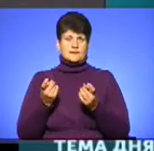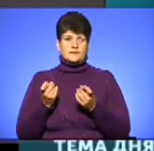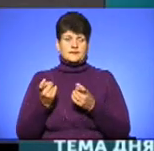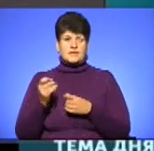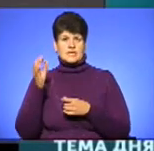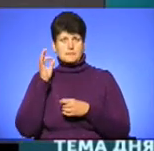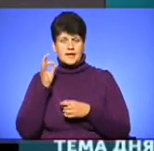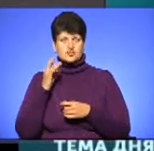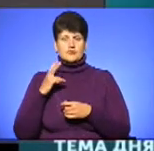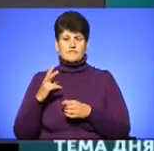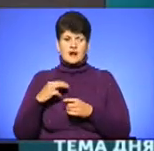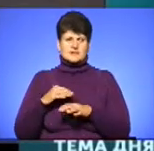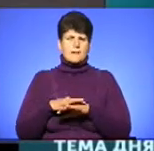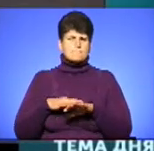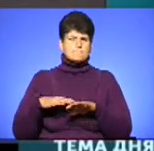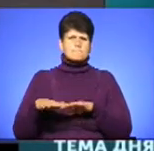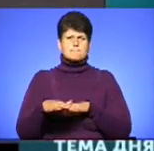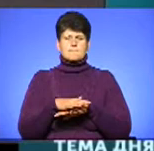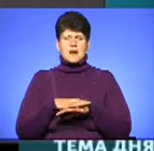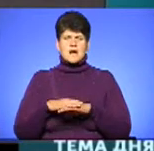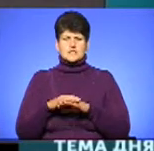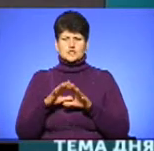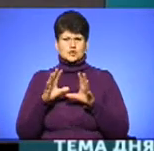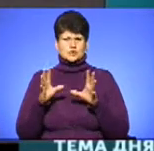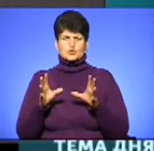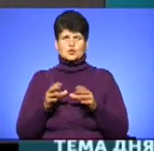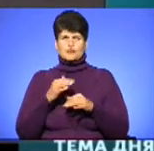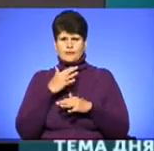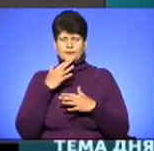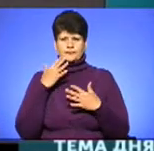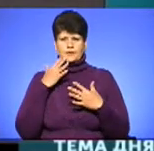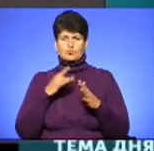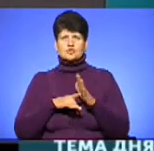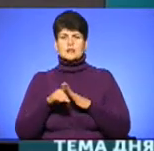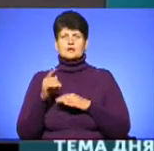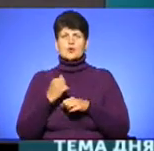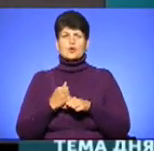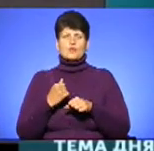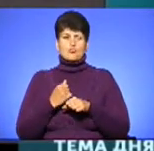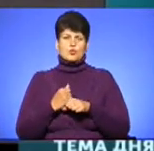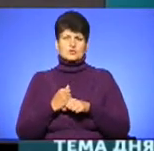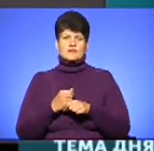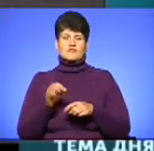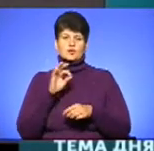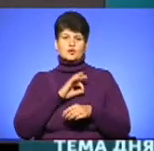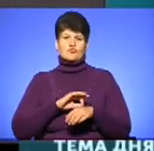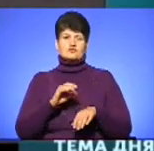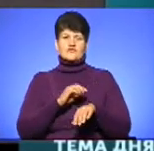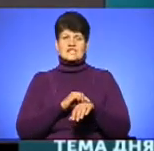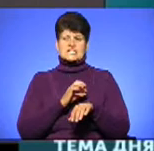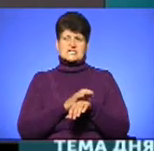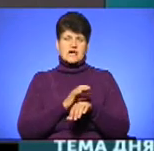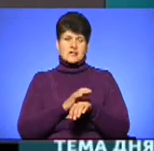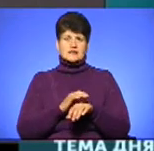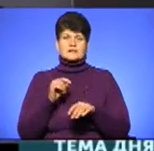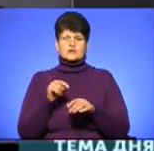Франція, але вже так масово, скажімо так, в польових умовах почала та робота застосовуватися в Швейцарії із